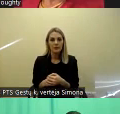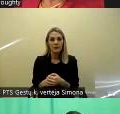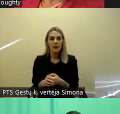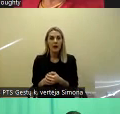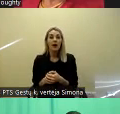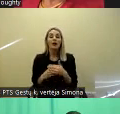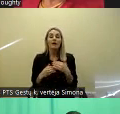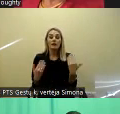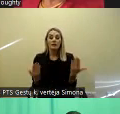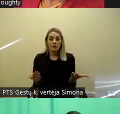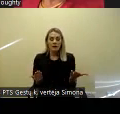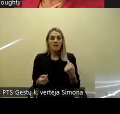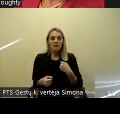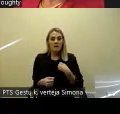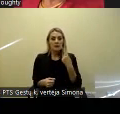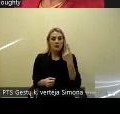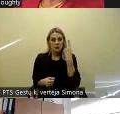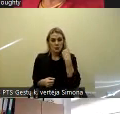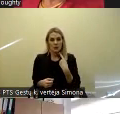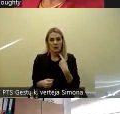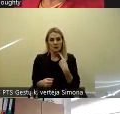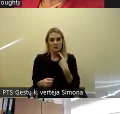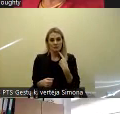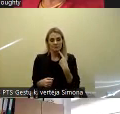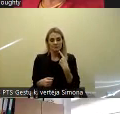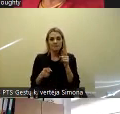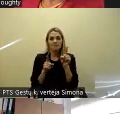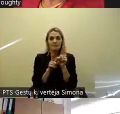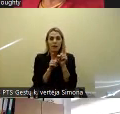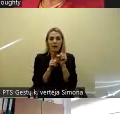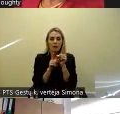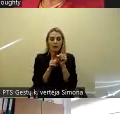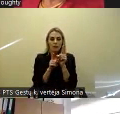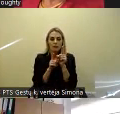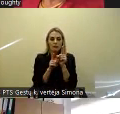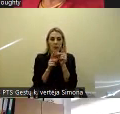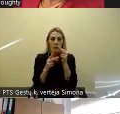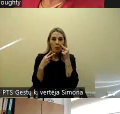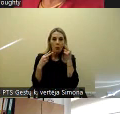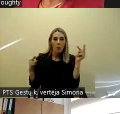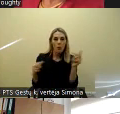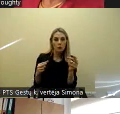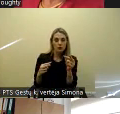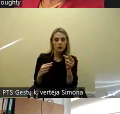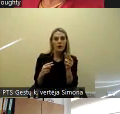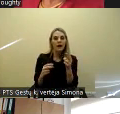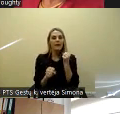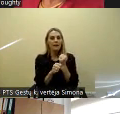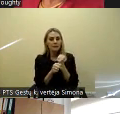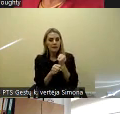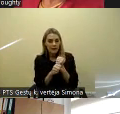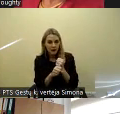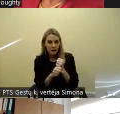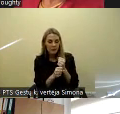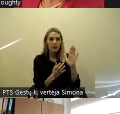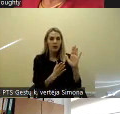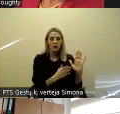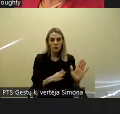norėsime pateikti jums įžvalgas į tarpdalykinį darbą, į nuoseklumą